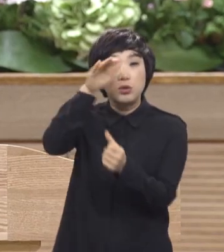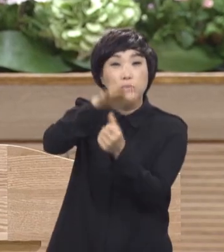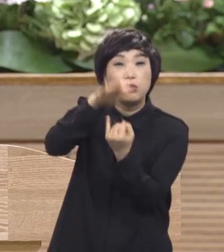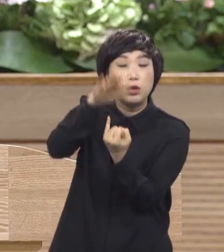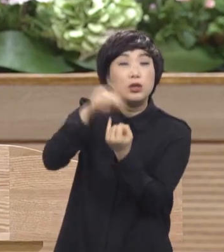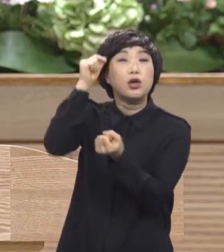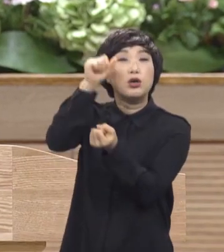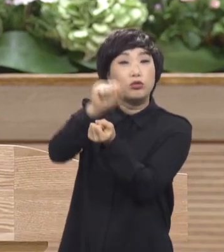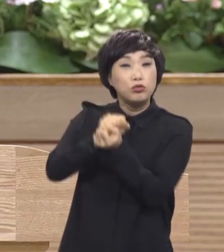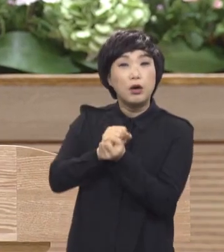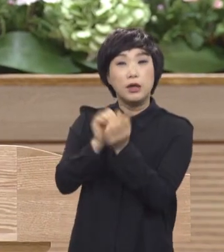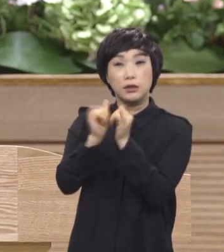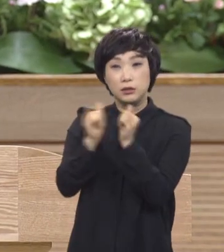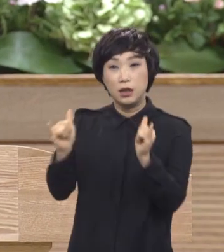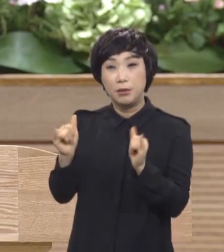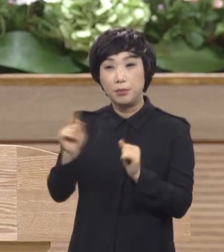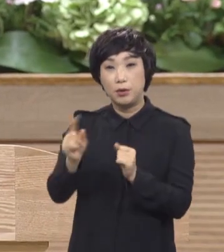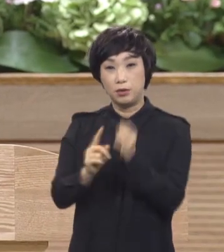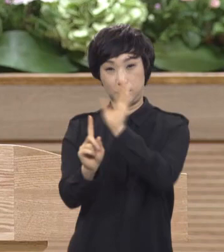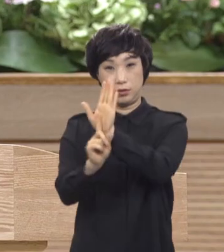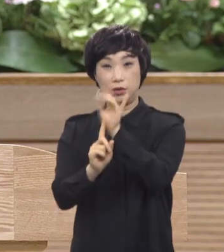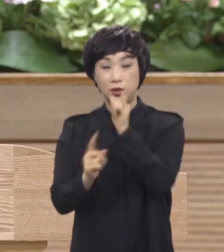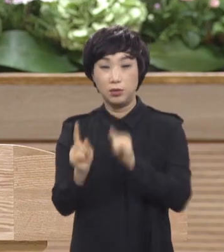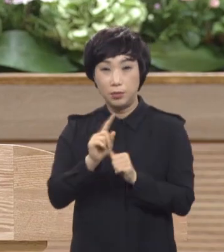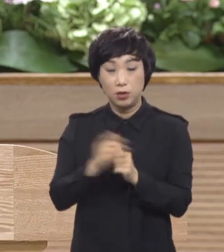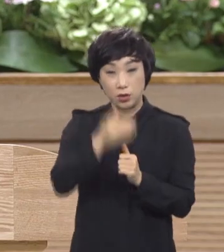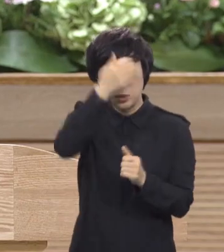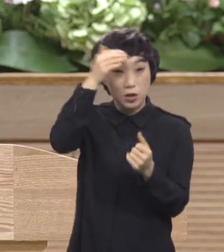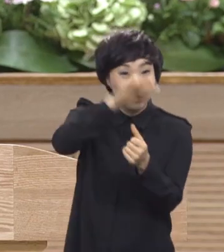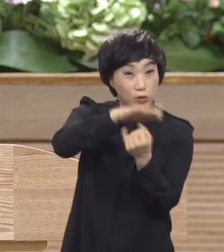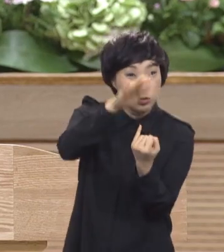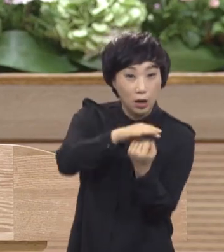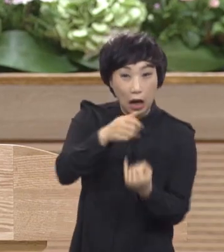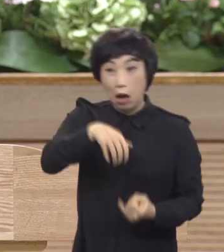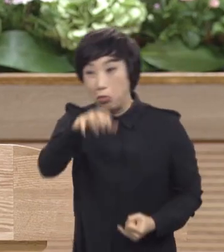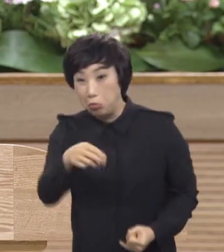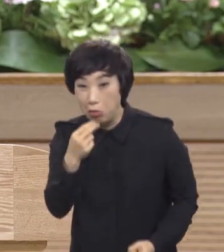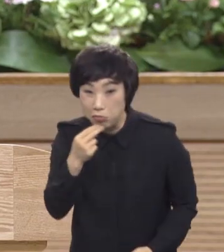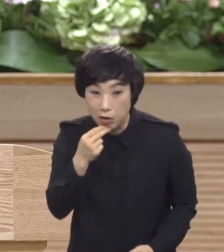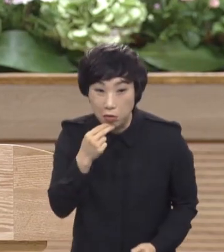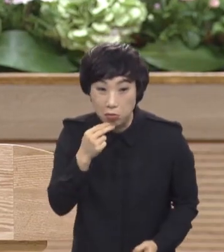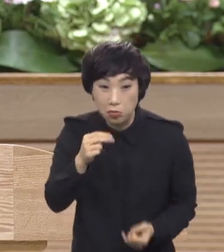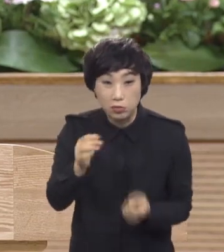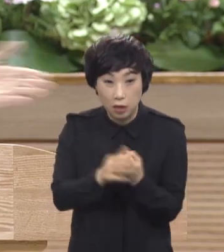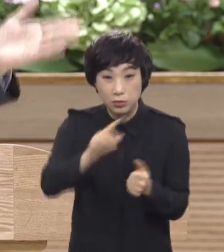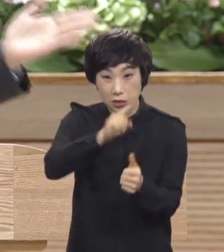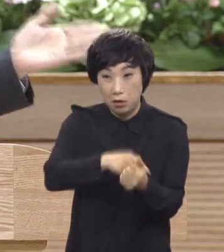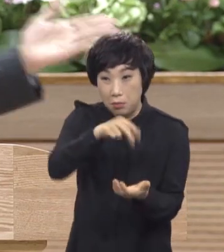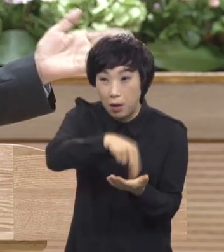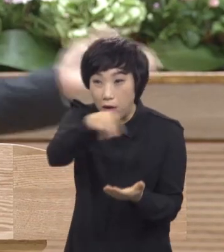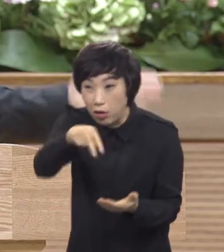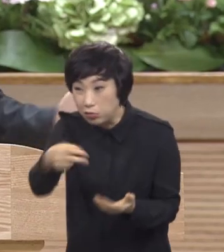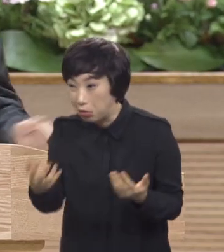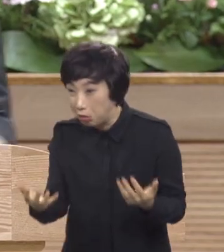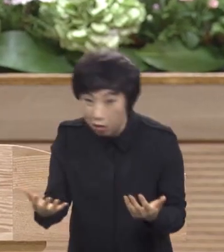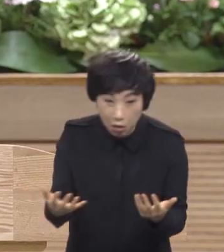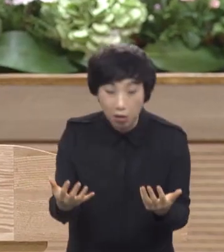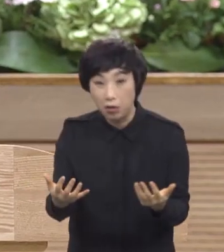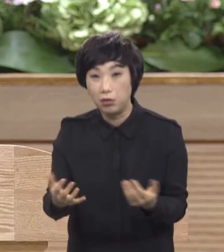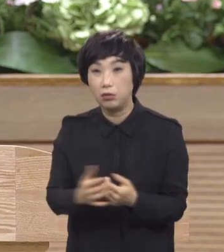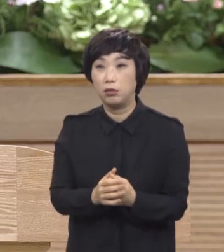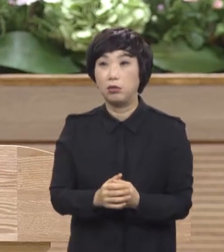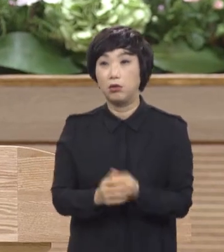연구가들은 우리 청소년들이 갈 데가 없다는 거예요 어디 가서 청소년들이